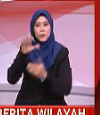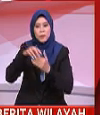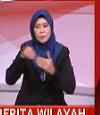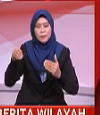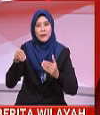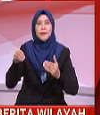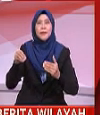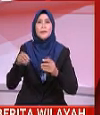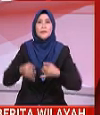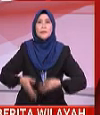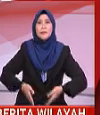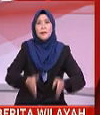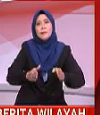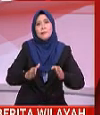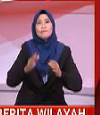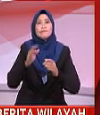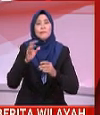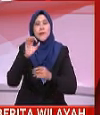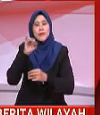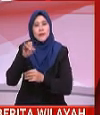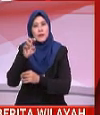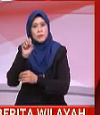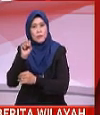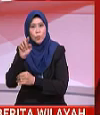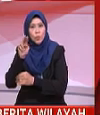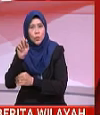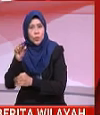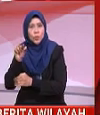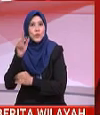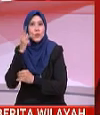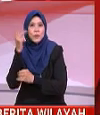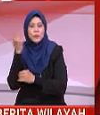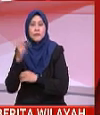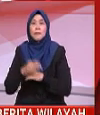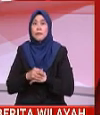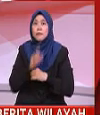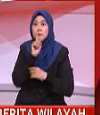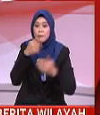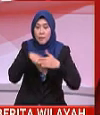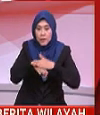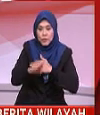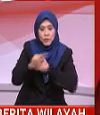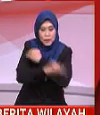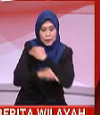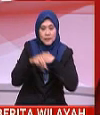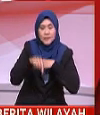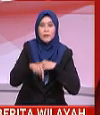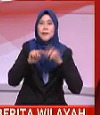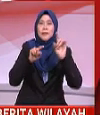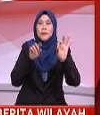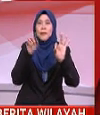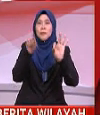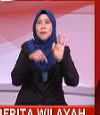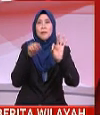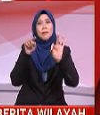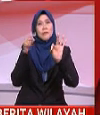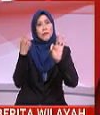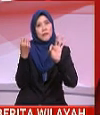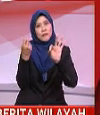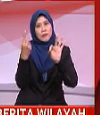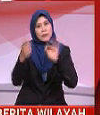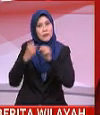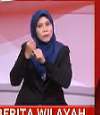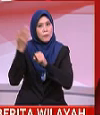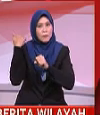RM955,500 di Jalan Setutong Kuching. Siasatan awal mendapati suspek telah masuk ke negeri ini pada 9 November tahun lepas